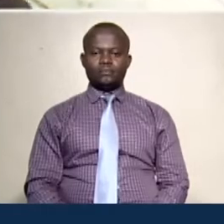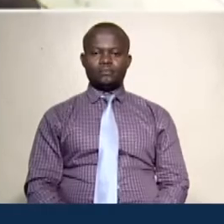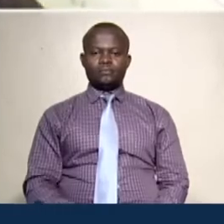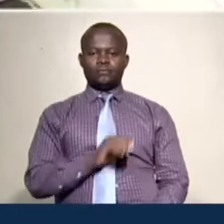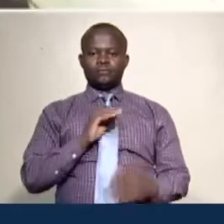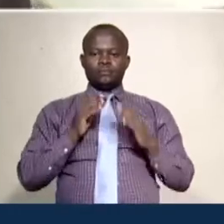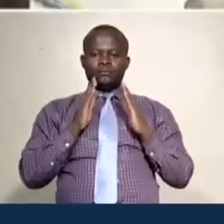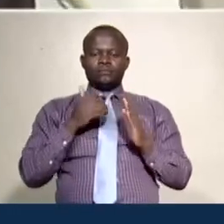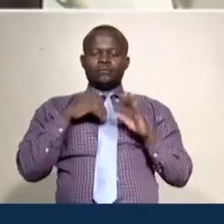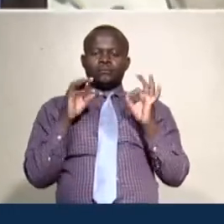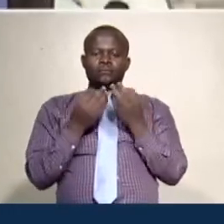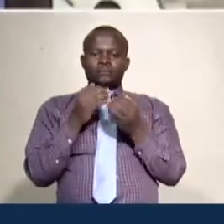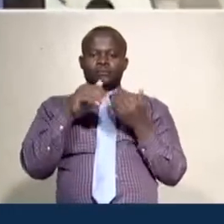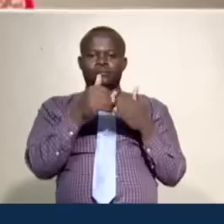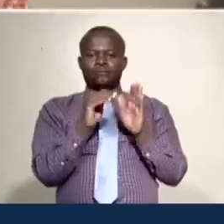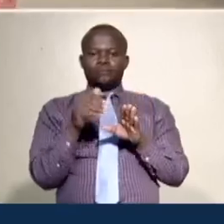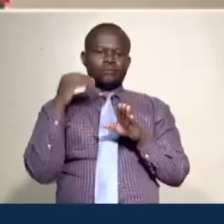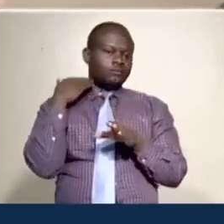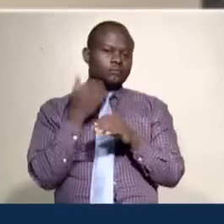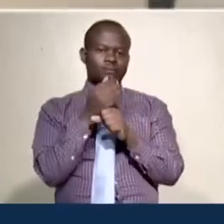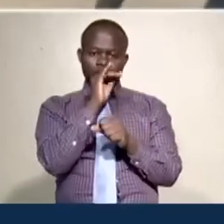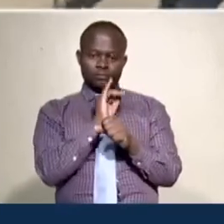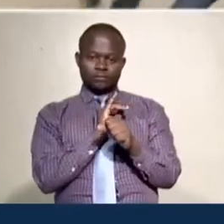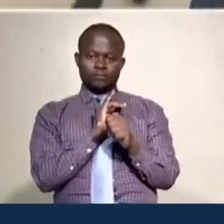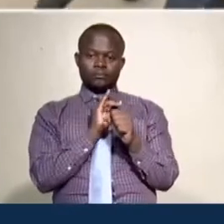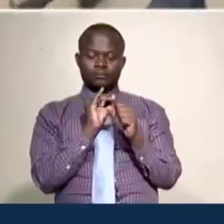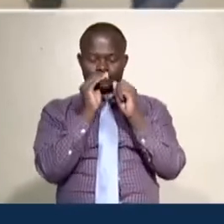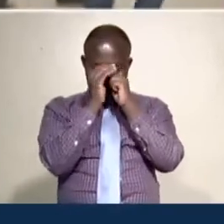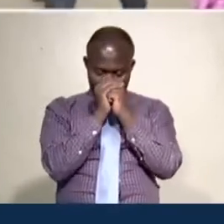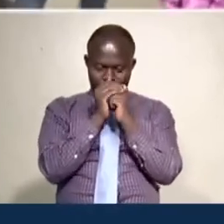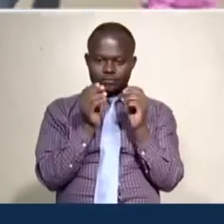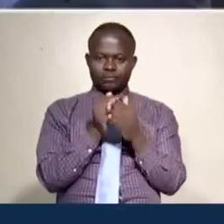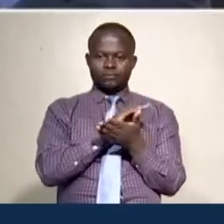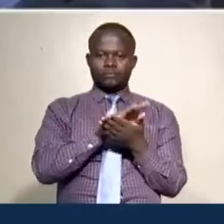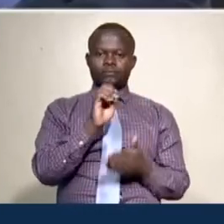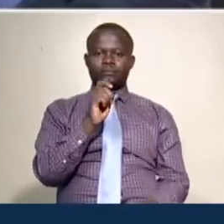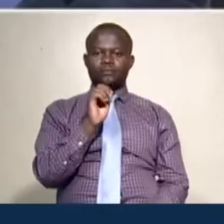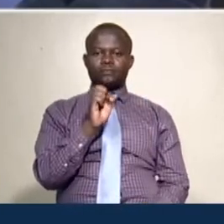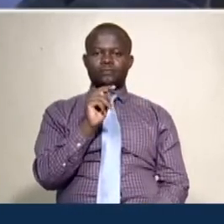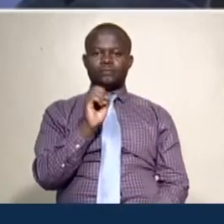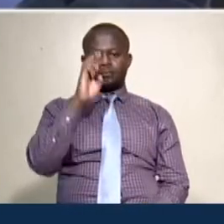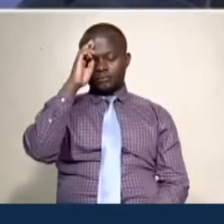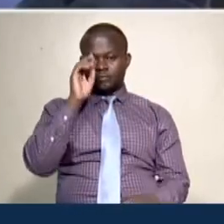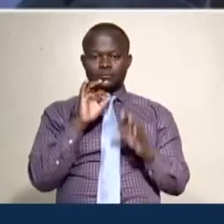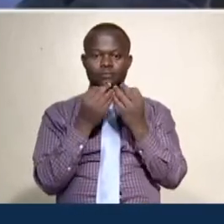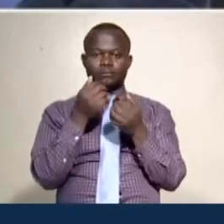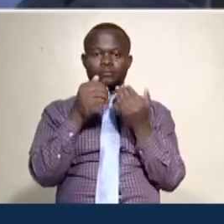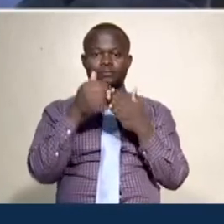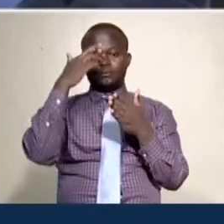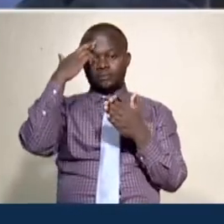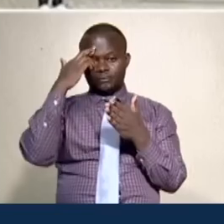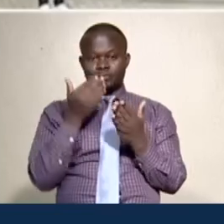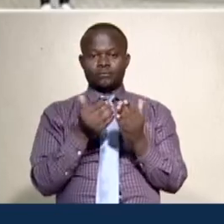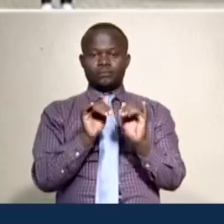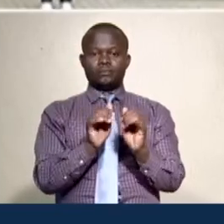Abakristo n'abafite imiryango yabo bishwe mu gihe cya Jenoside yakorewe Abatutsi basengeraga aha Saint-Étienne bibutsa imiryango yabo bazirikana umurage